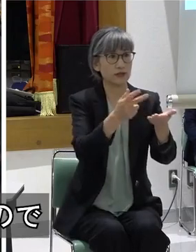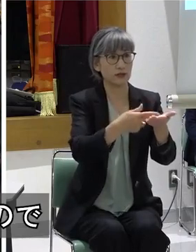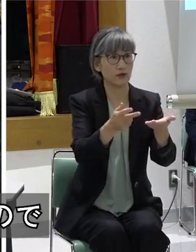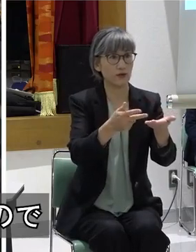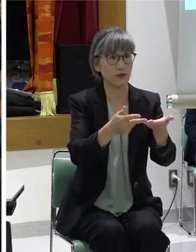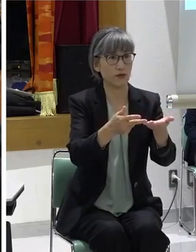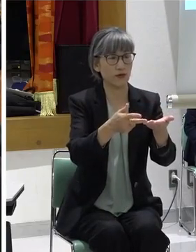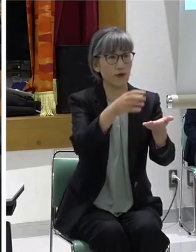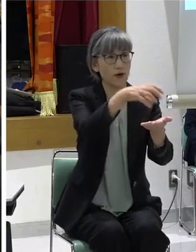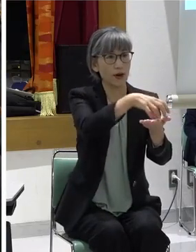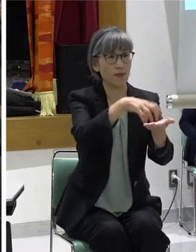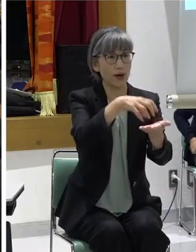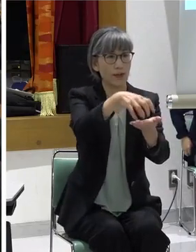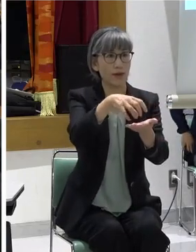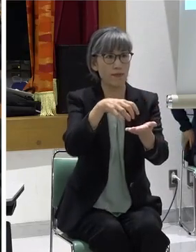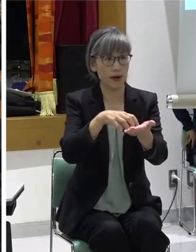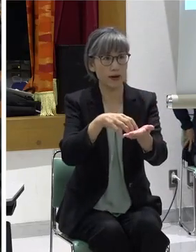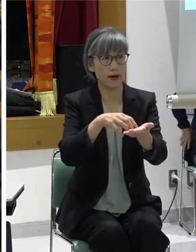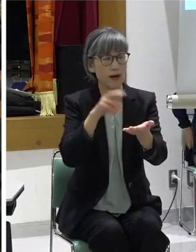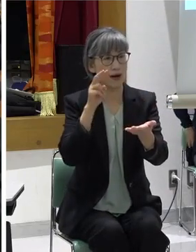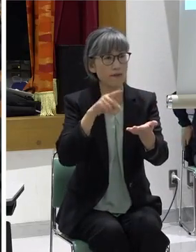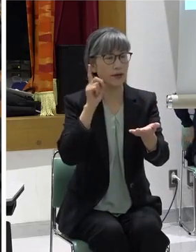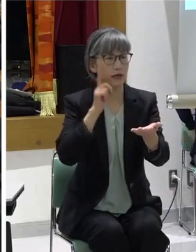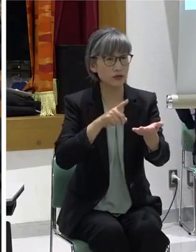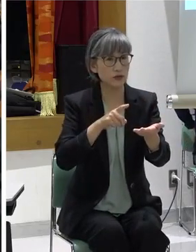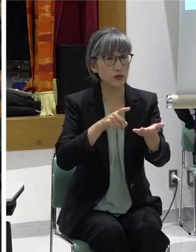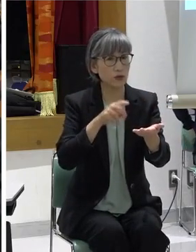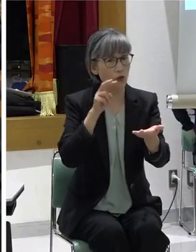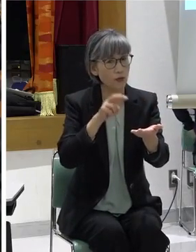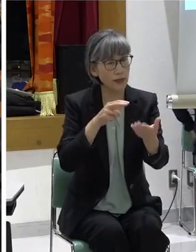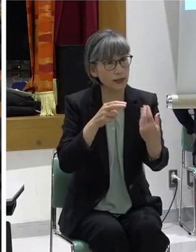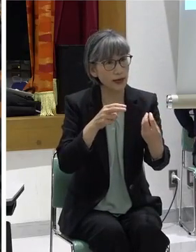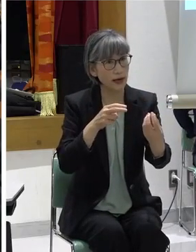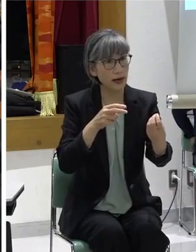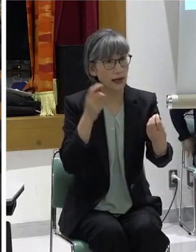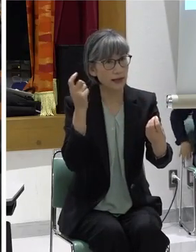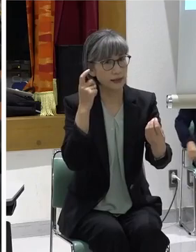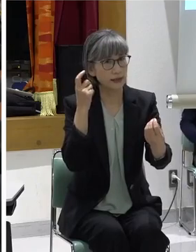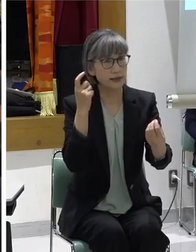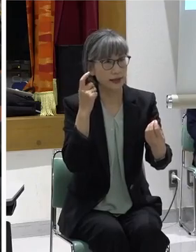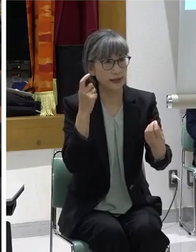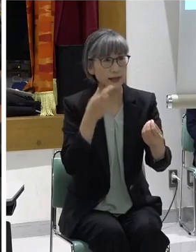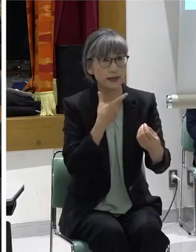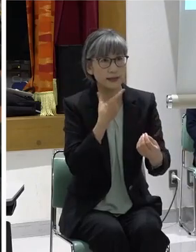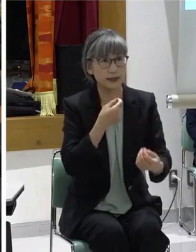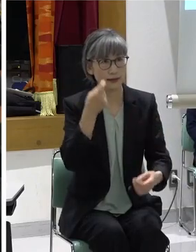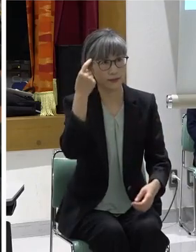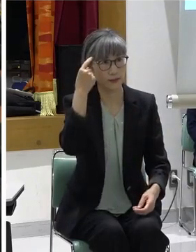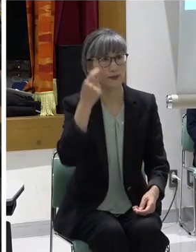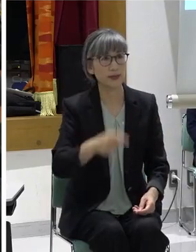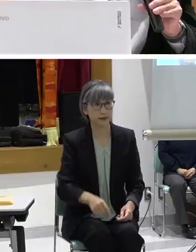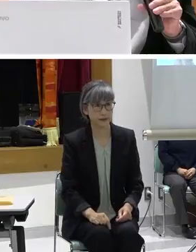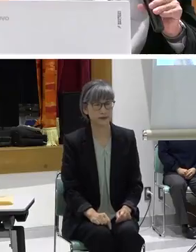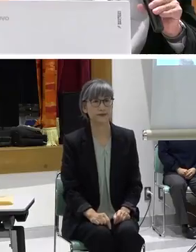ているので、見やすい方を見ていただきながら聞いていただければと思います。